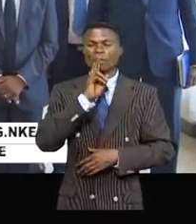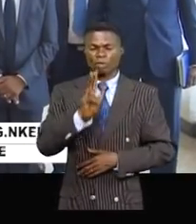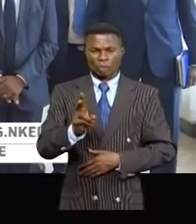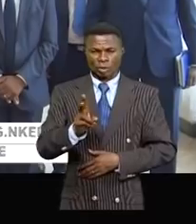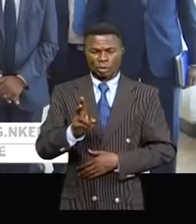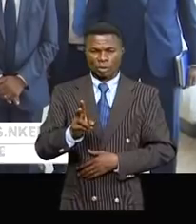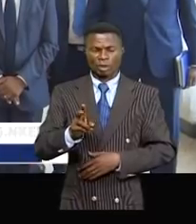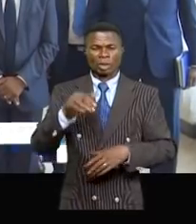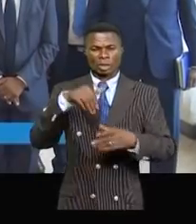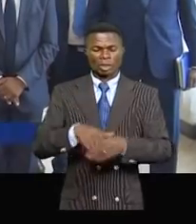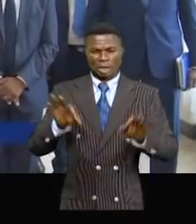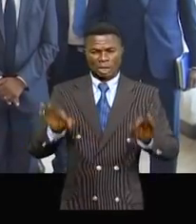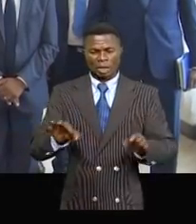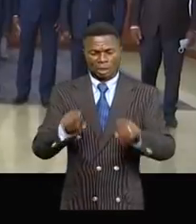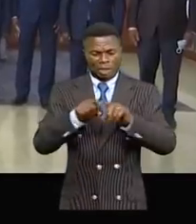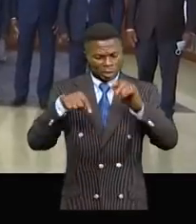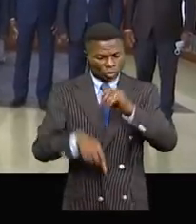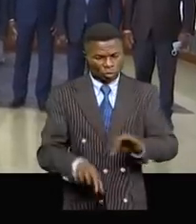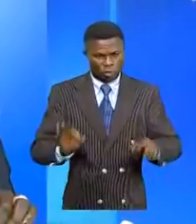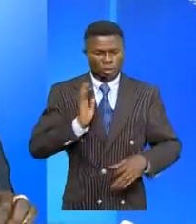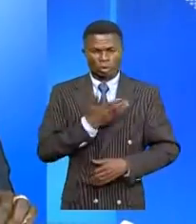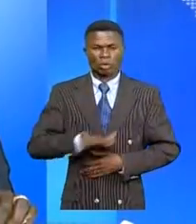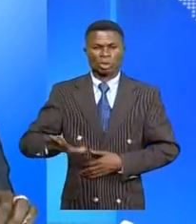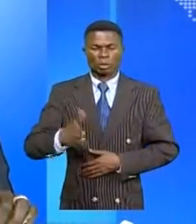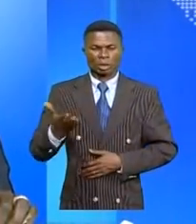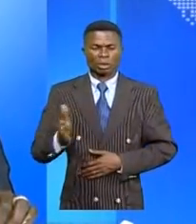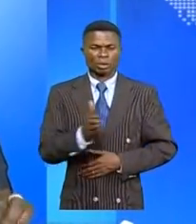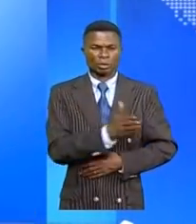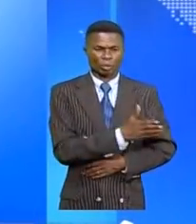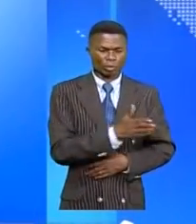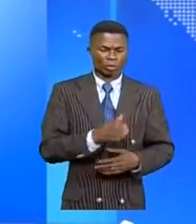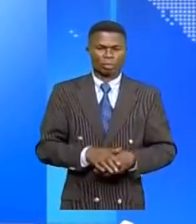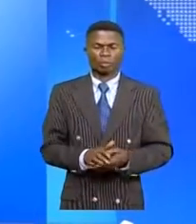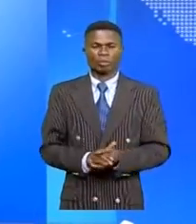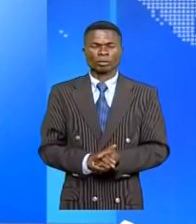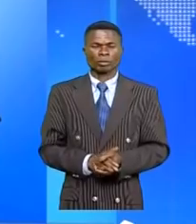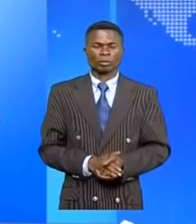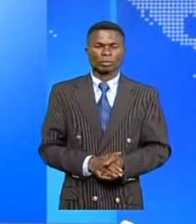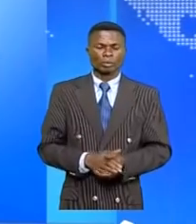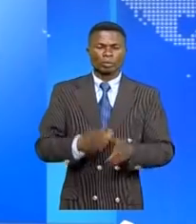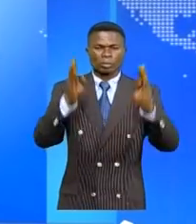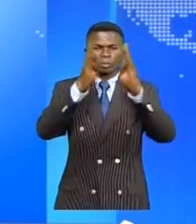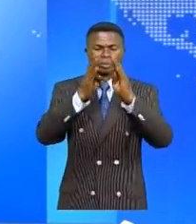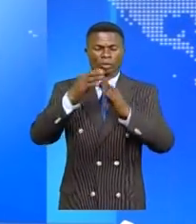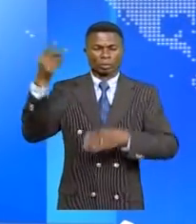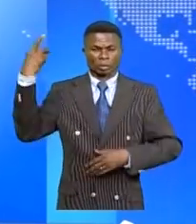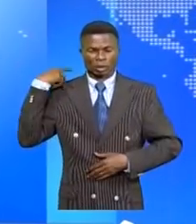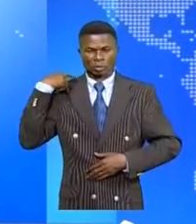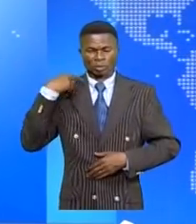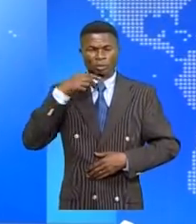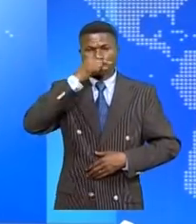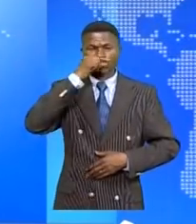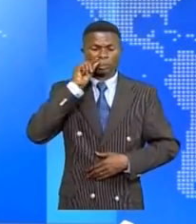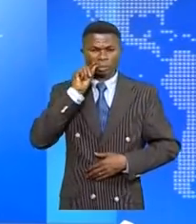le sol, le sous-sol de ces pays. À la Chambre basse du Parlement, Christophe Bosso, président de